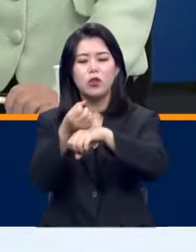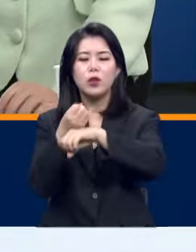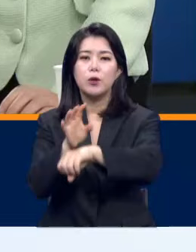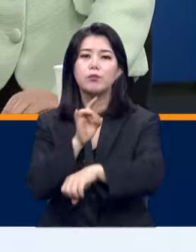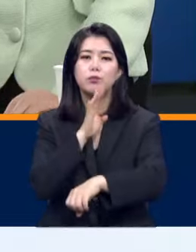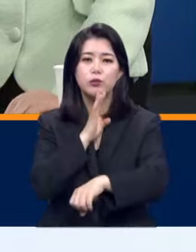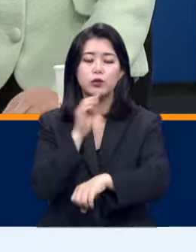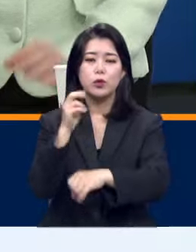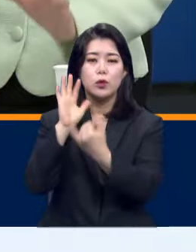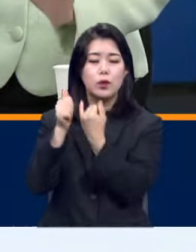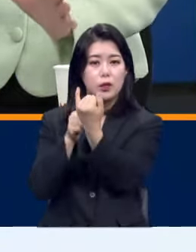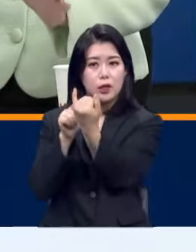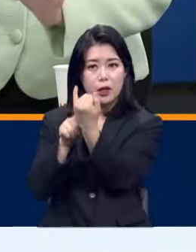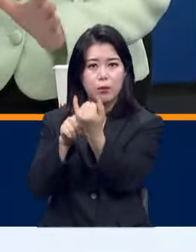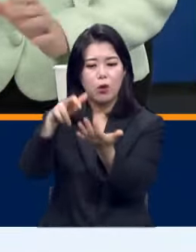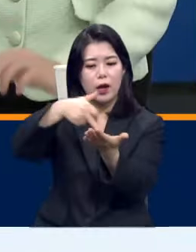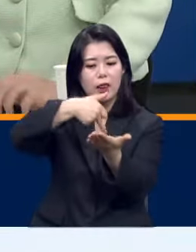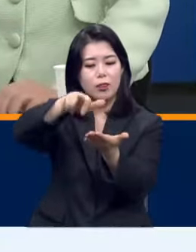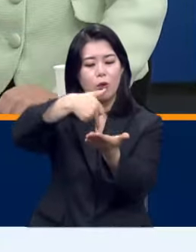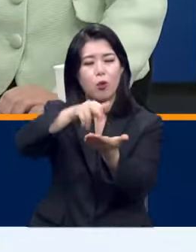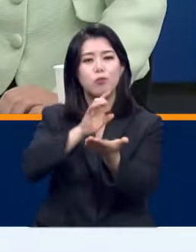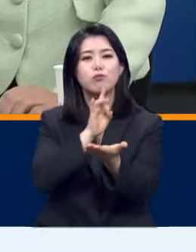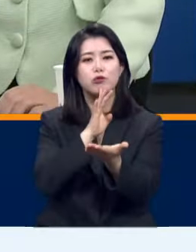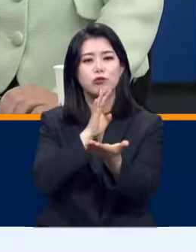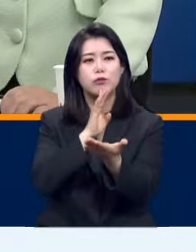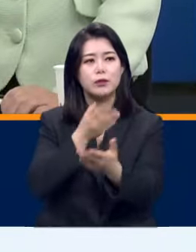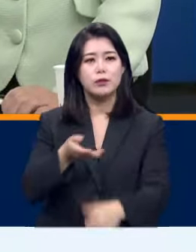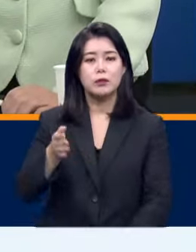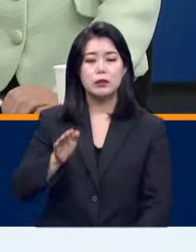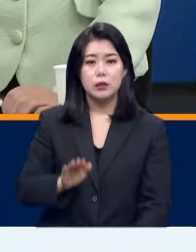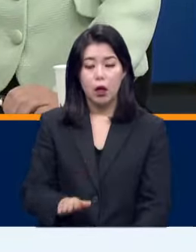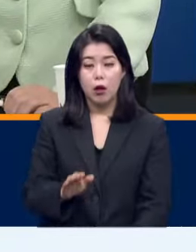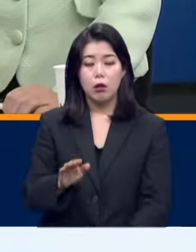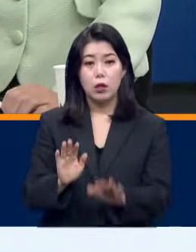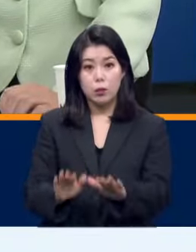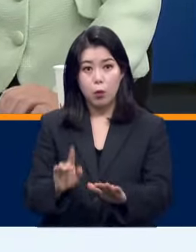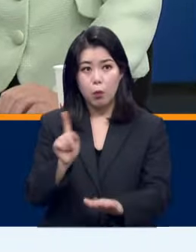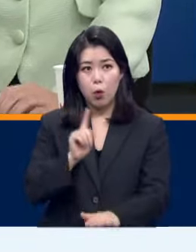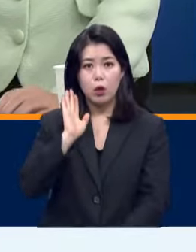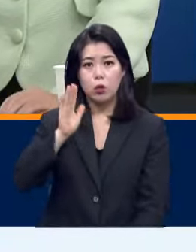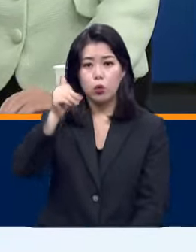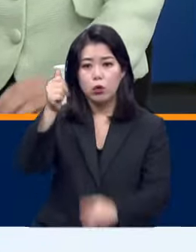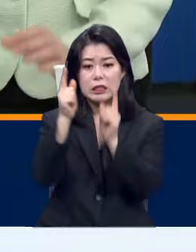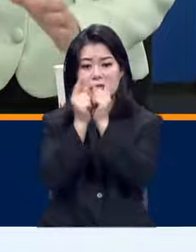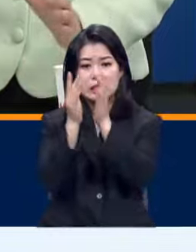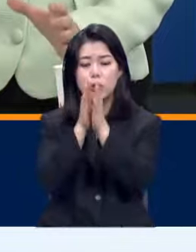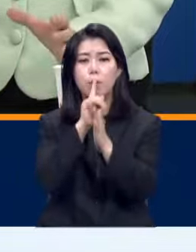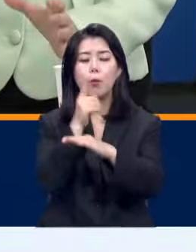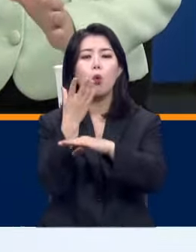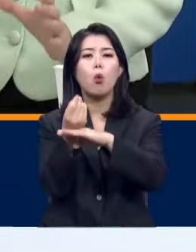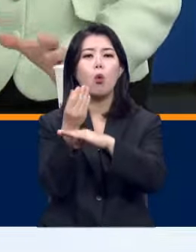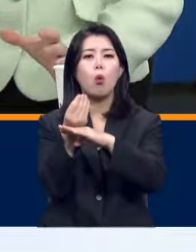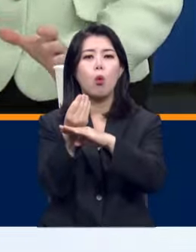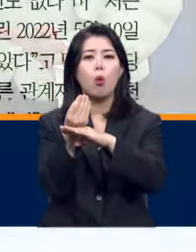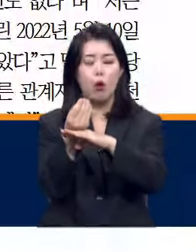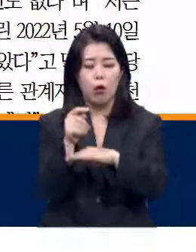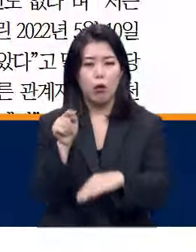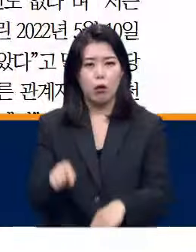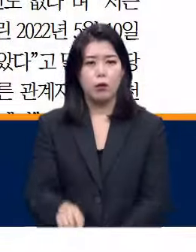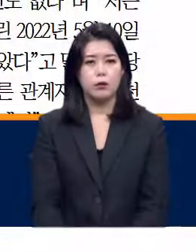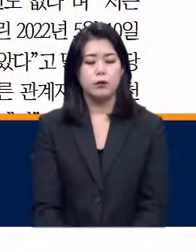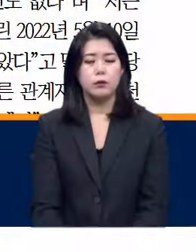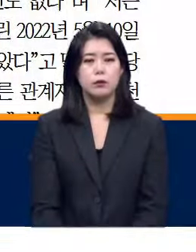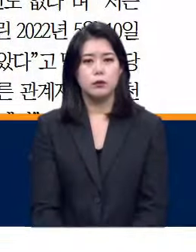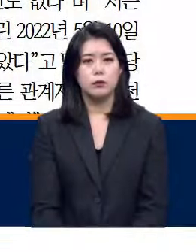또는 김건희 여사 에 나눈 뭐 카톡 메시지 정도였는데 대통령의 육성 목소리로 직접 공간이가 들고 왔더니라고